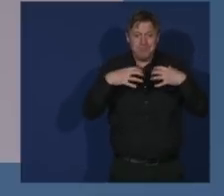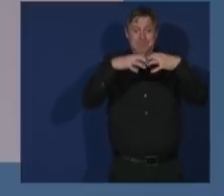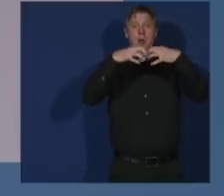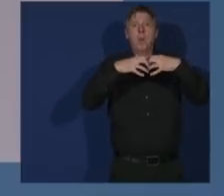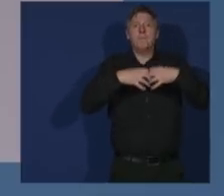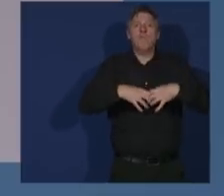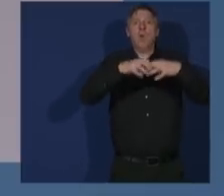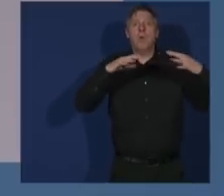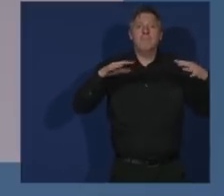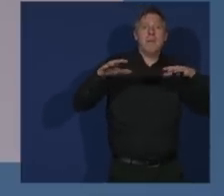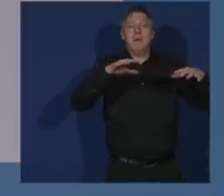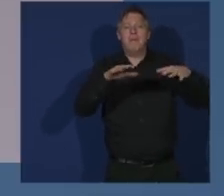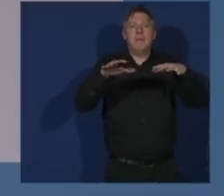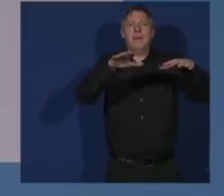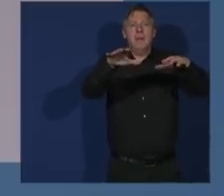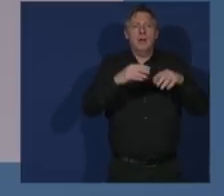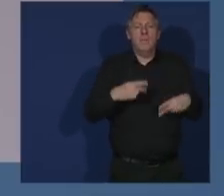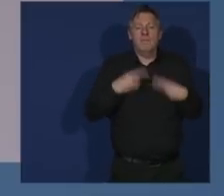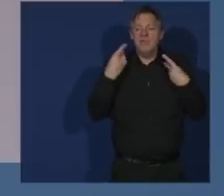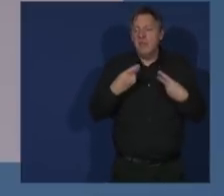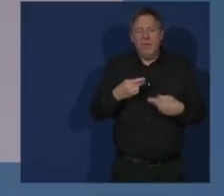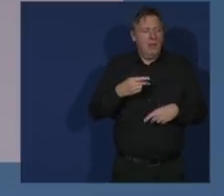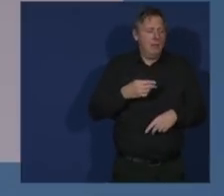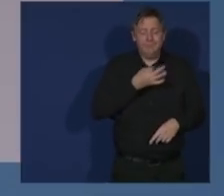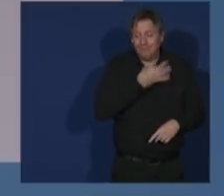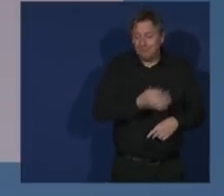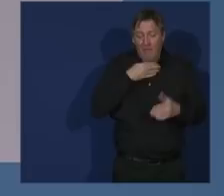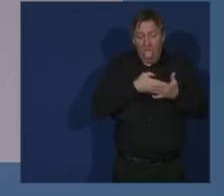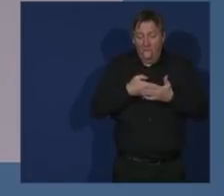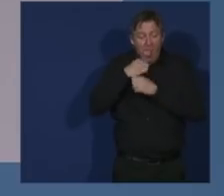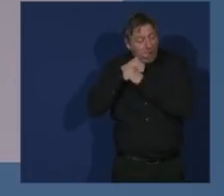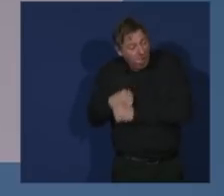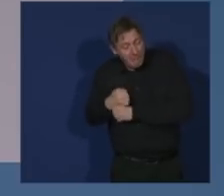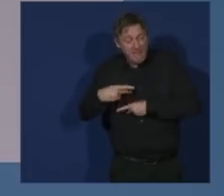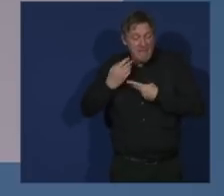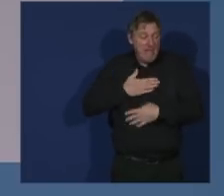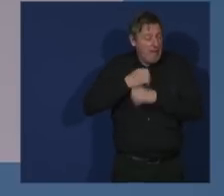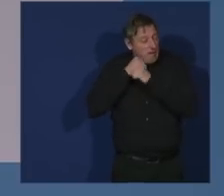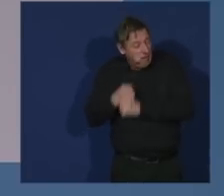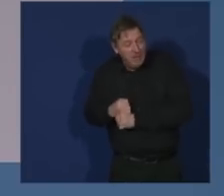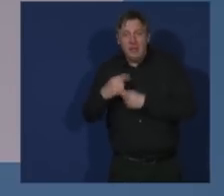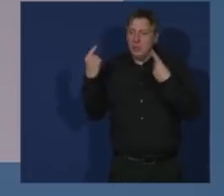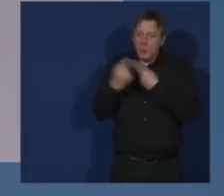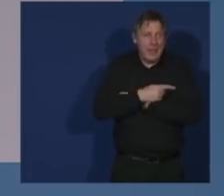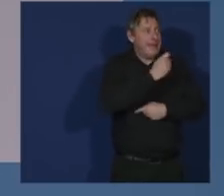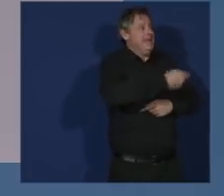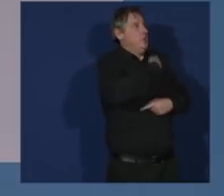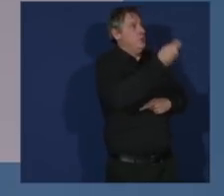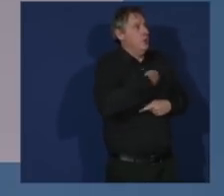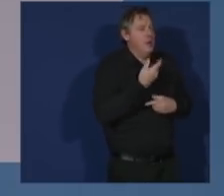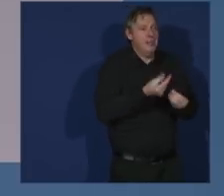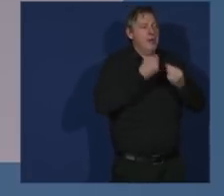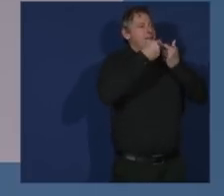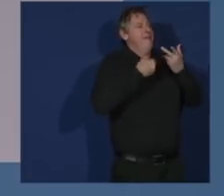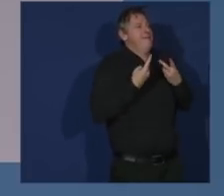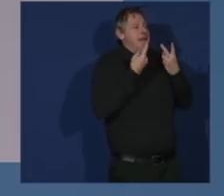chacun de cesser de subir sa vie, c'est de l'équiper des armes indispensables, de s'éduquer, de se former, chère Muriel.